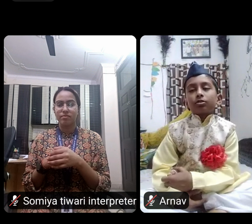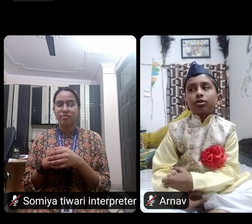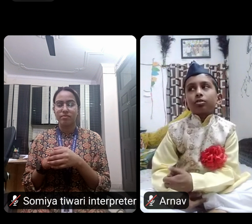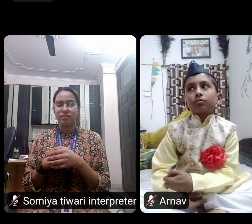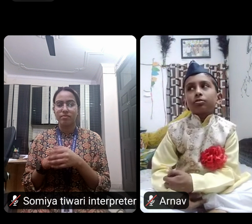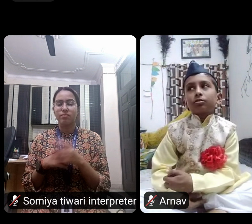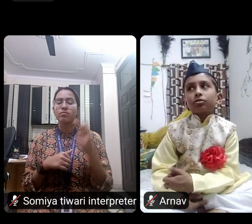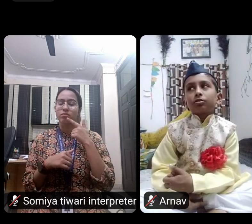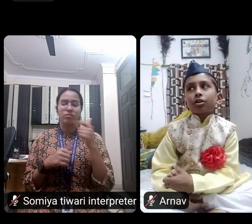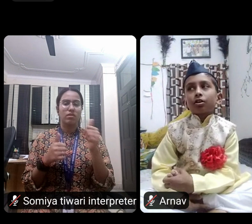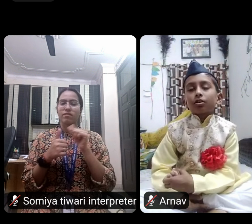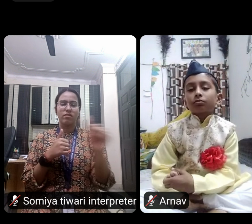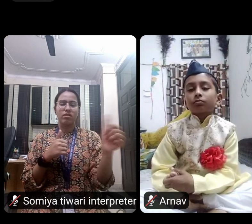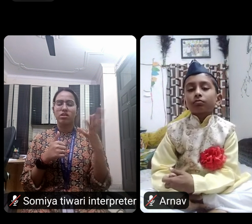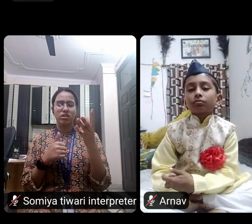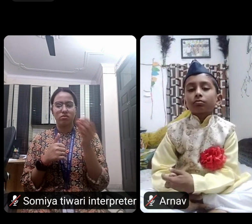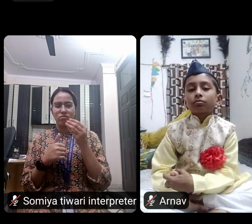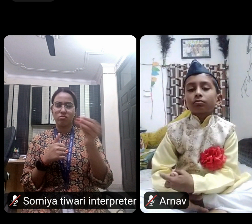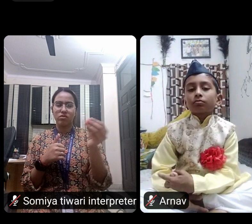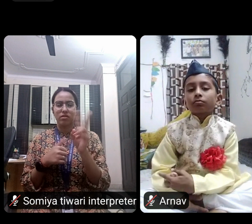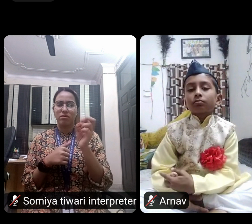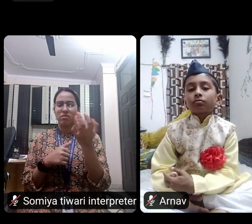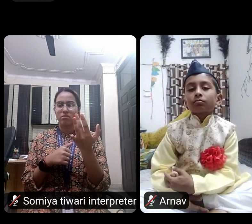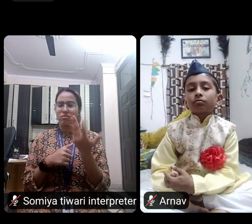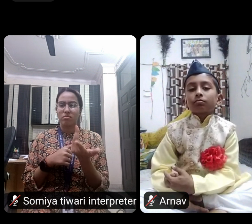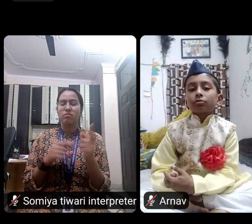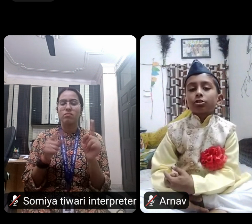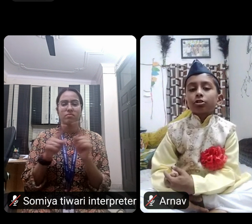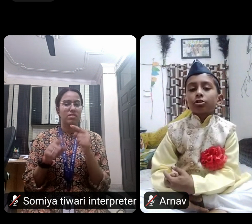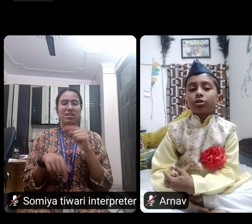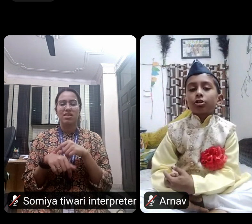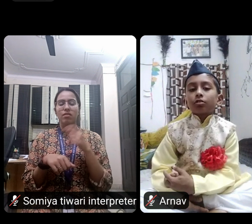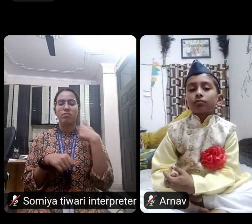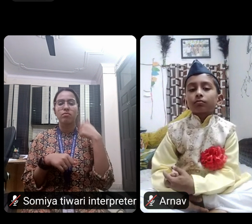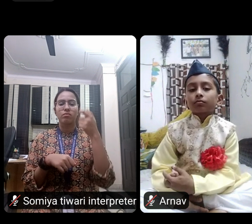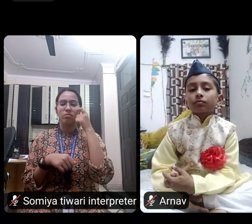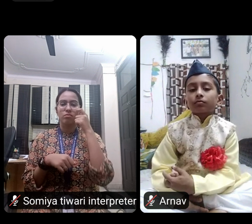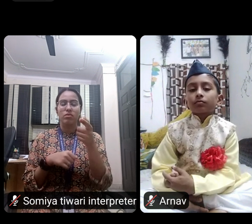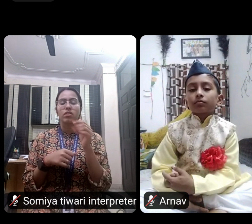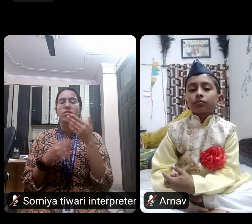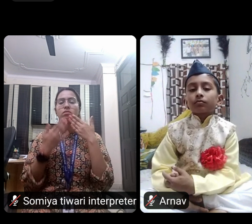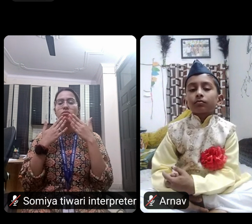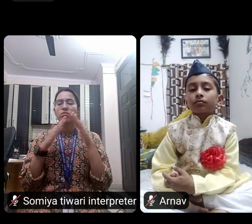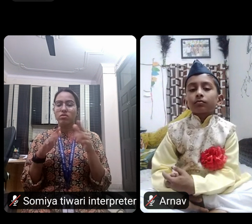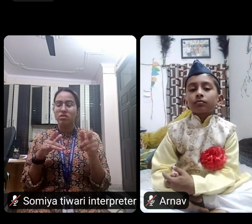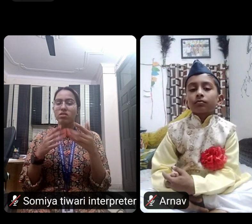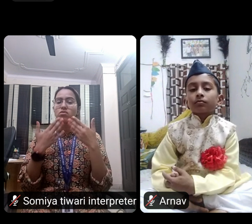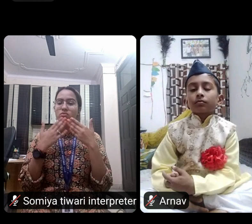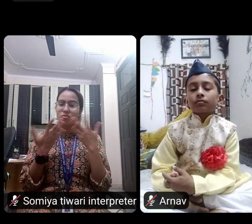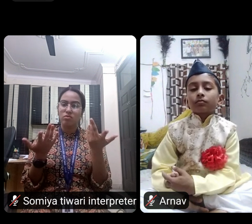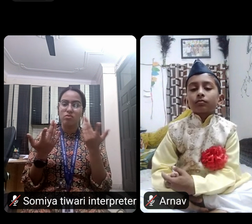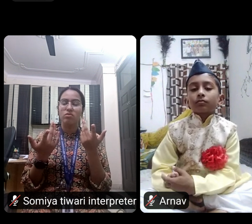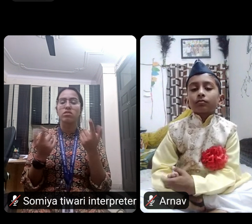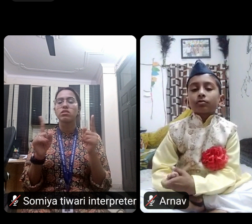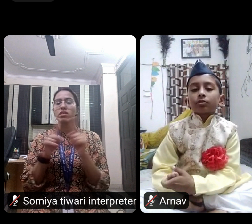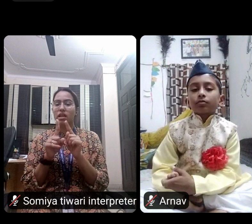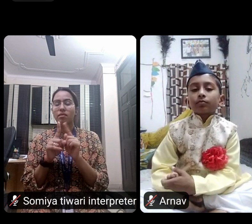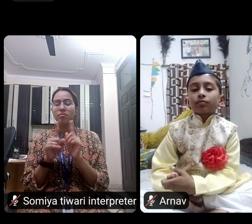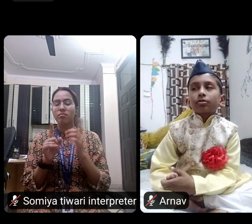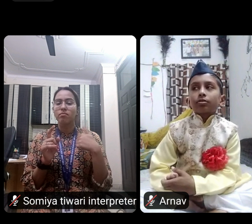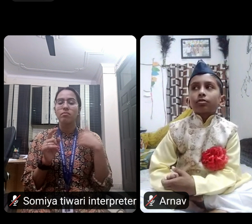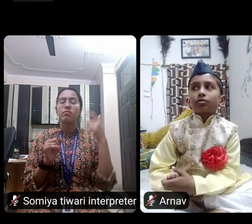वही ज्यादा दूर नहीं है, 20 मिनट का है, बट एक्चुअली मुझे टाइम का इशू था। बेटी स्कूल भी जाती है, फिर ट्यूशन भी आती है, तो